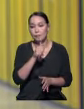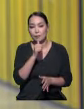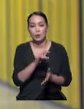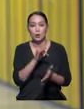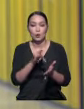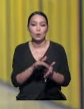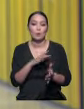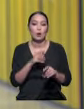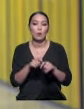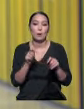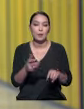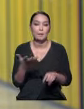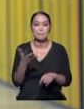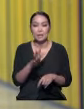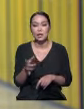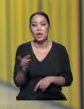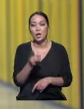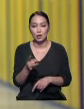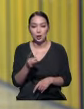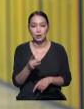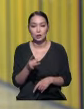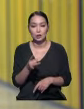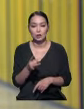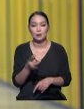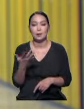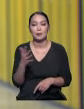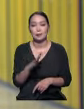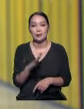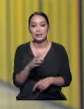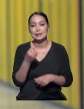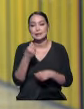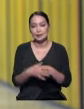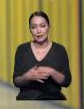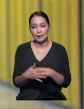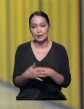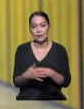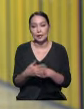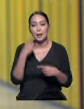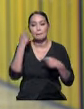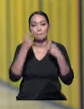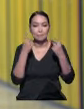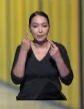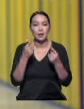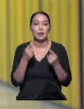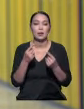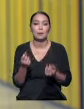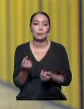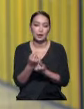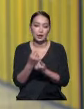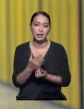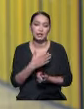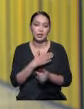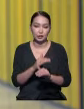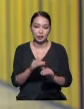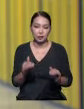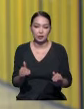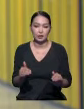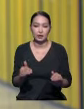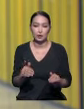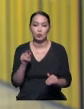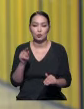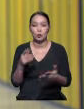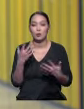создали 5 районах, 5 центров психологической поддержки наших детей. Туда